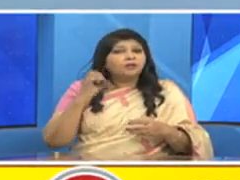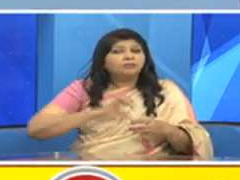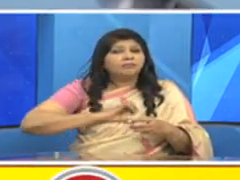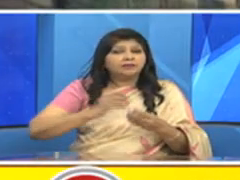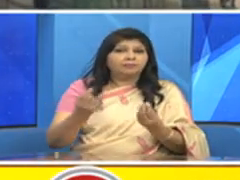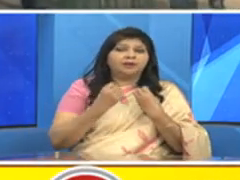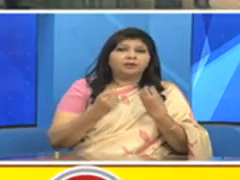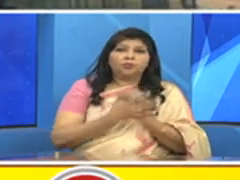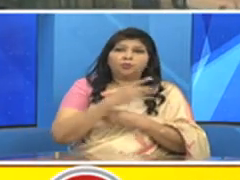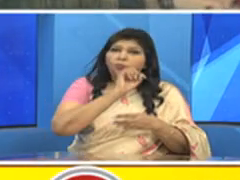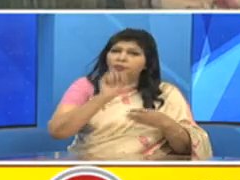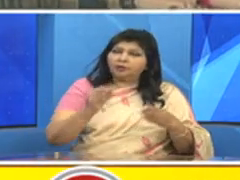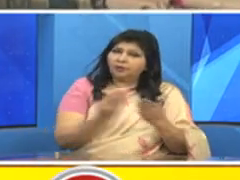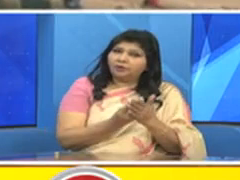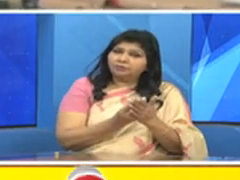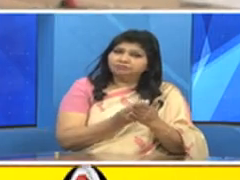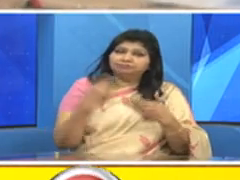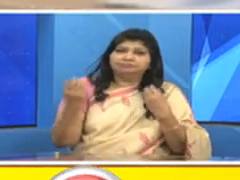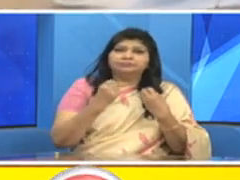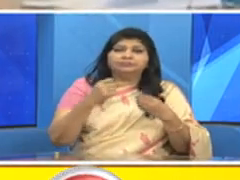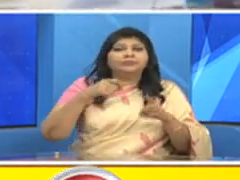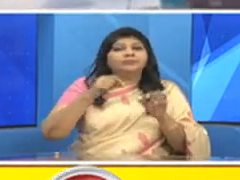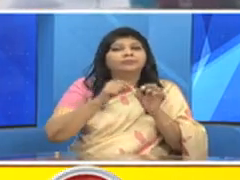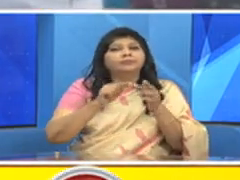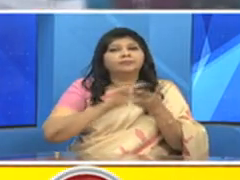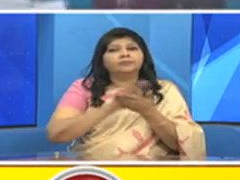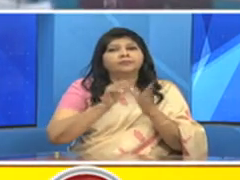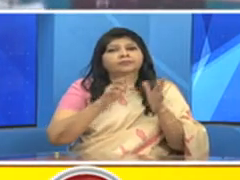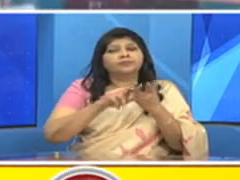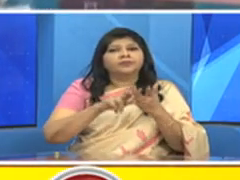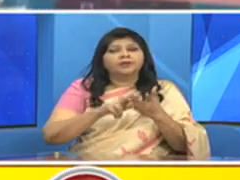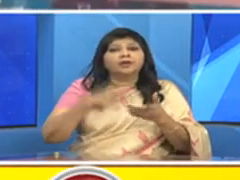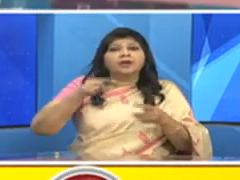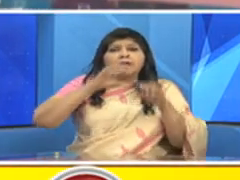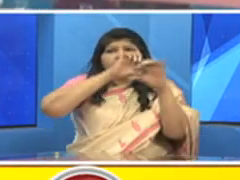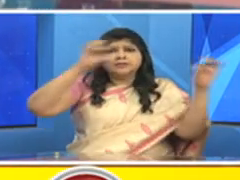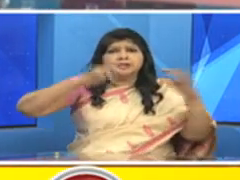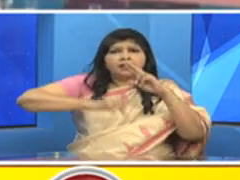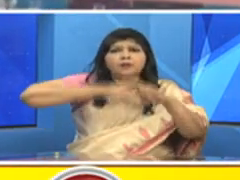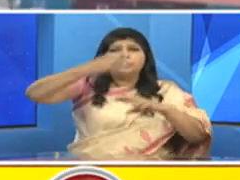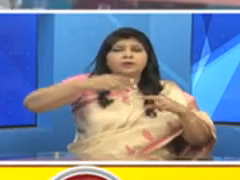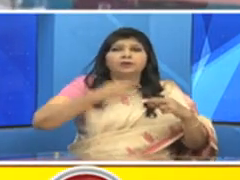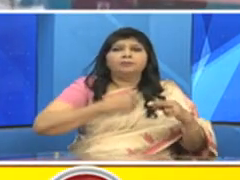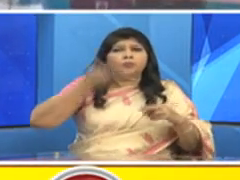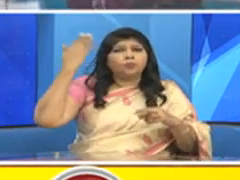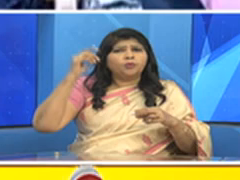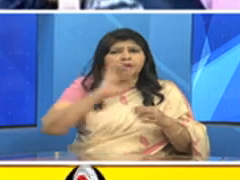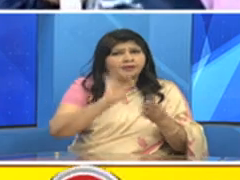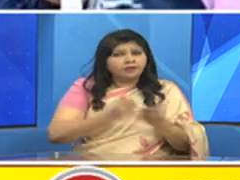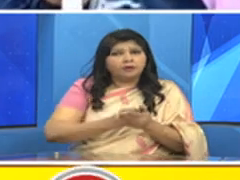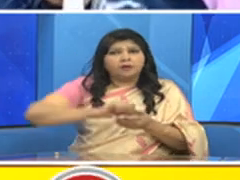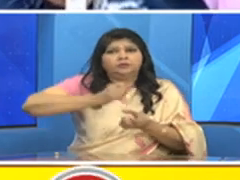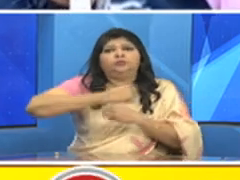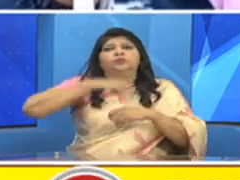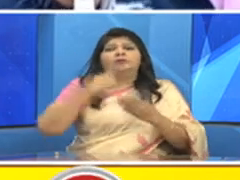डाला। भिवानी के प्रशांत सिंह कन्हैया ने पोल वॉल्ट इवेंट में खुद अपना ही नेशनल रिकॉर्ड ब्रेक किया है। 19 साल